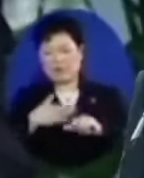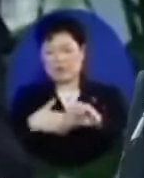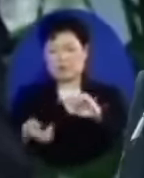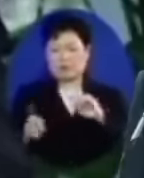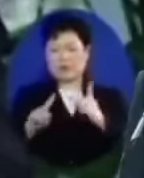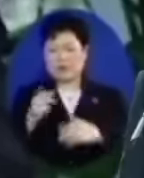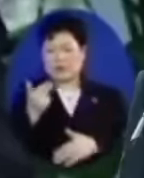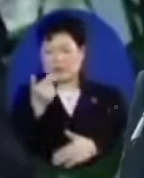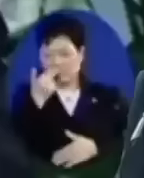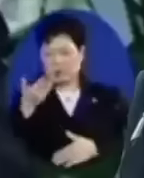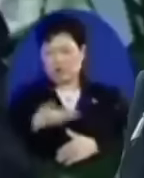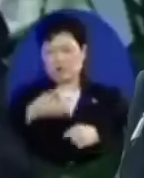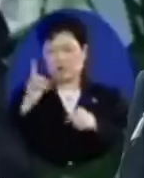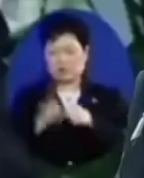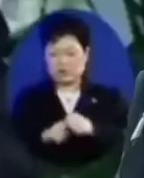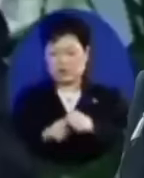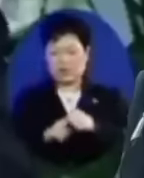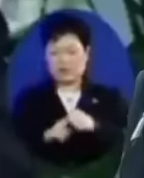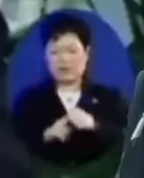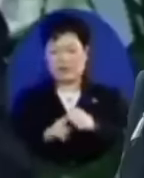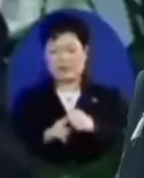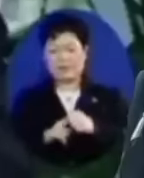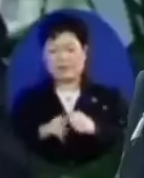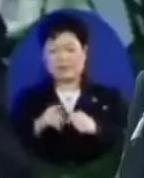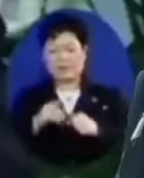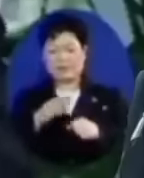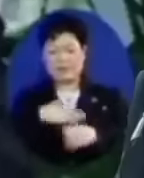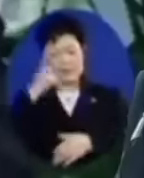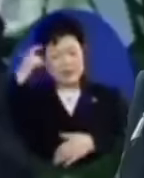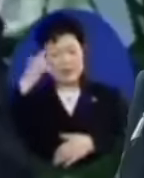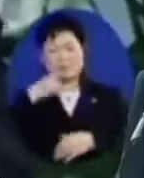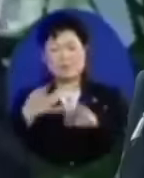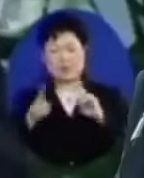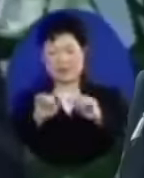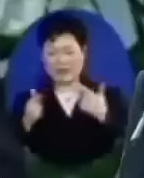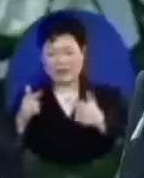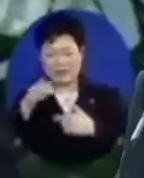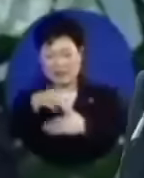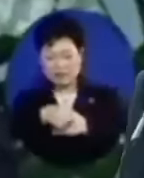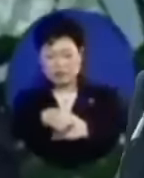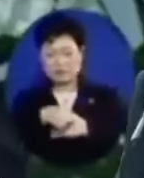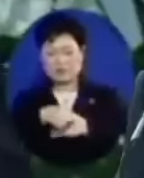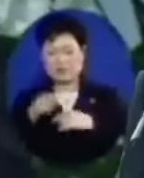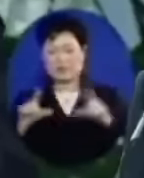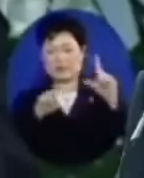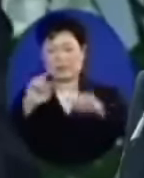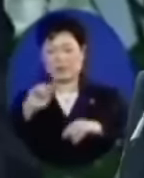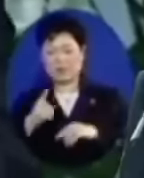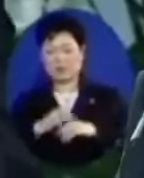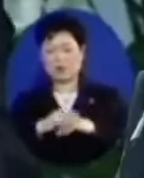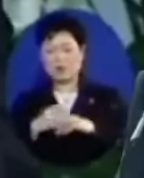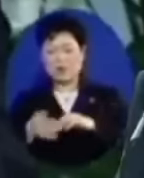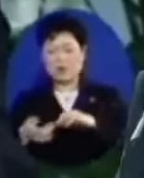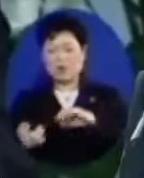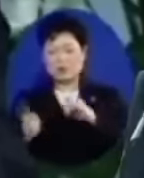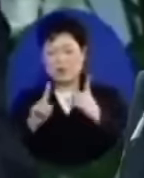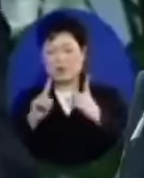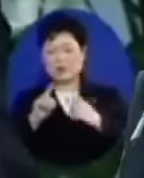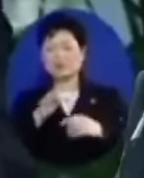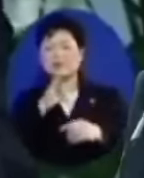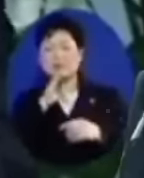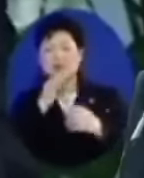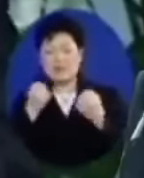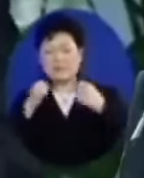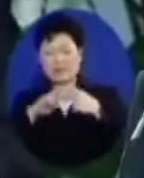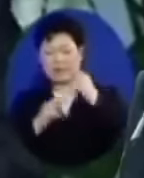부활의 생명을 주기 위해서 주신 것이니 내 영만 부활한 것이 아니라 육체의 삶도 부활의 생명을 얻어 힘과 능력을 얻게